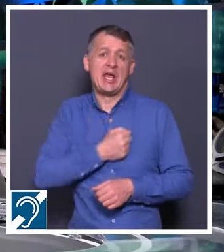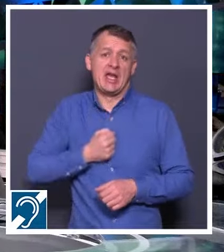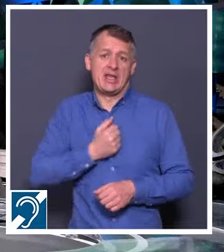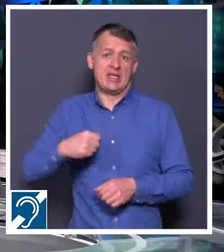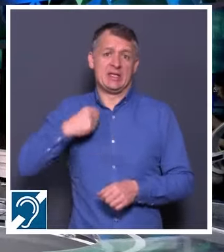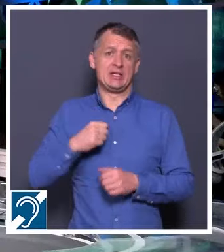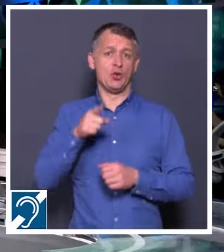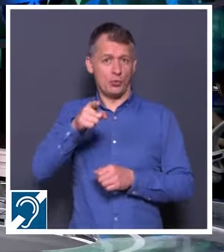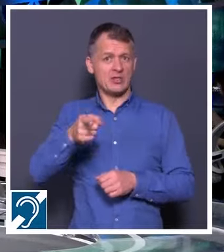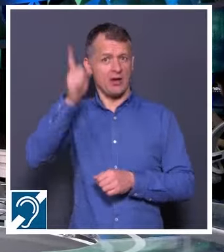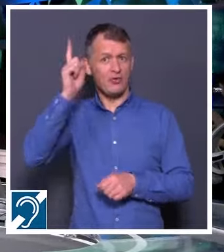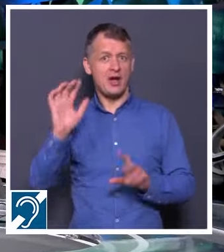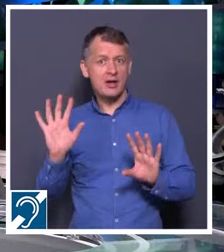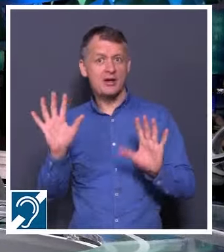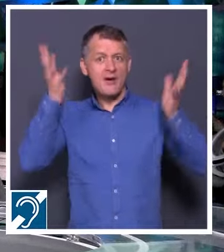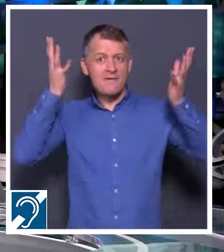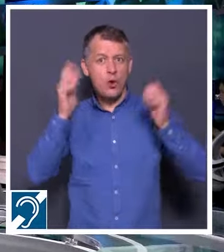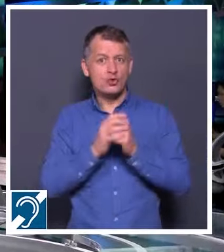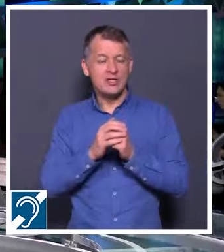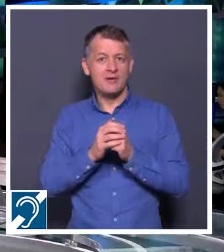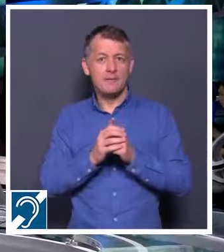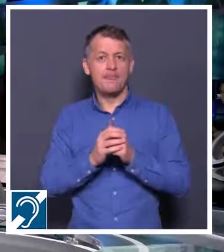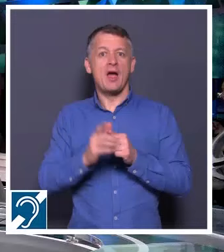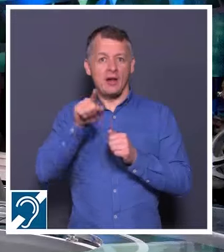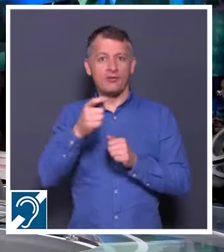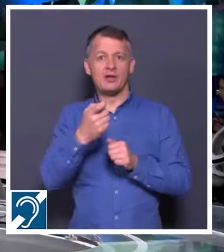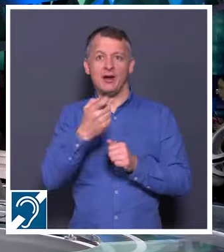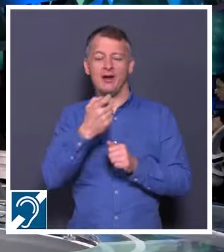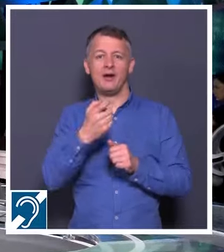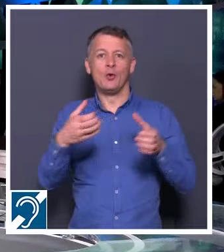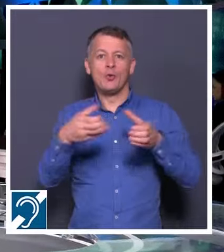la Revoluție vă încadrați exact în acea categorie de vârstă.